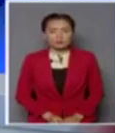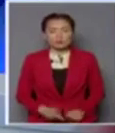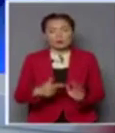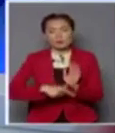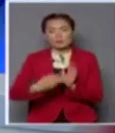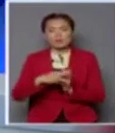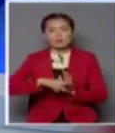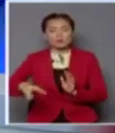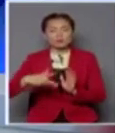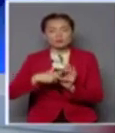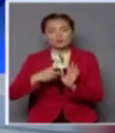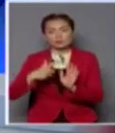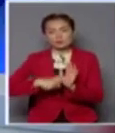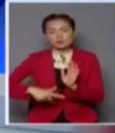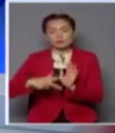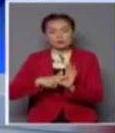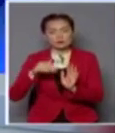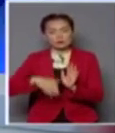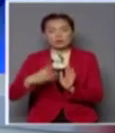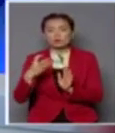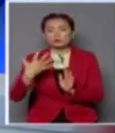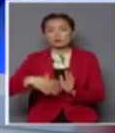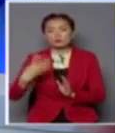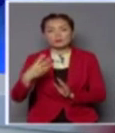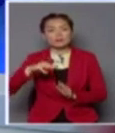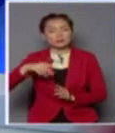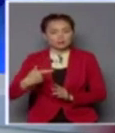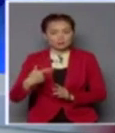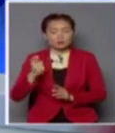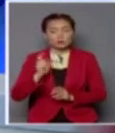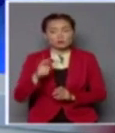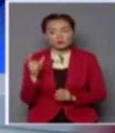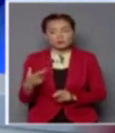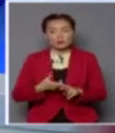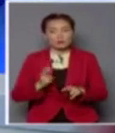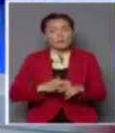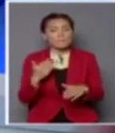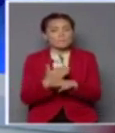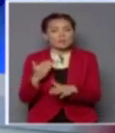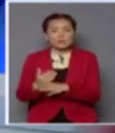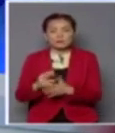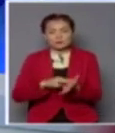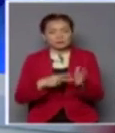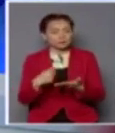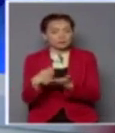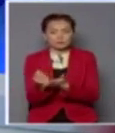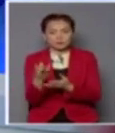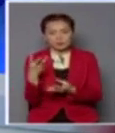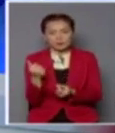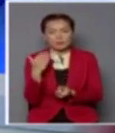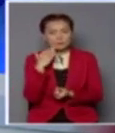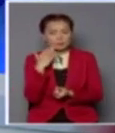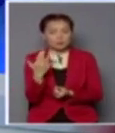70 миллион 887 мың 354 тенге. Бұл Атырау қаласындағы азаматтарға атаулы әлеуметтік көмек негізінде тағайындалған қаржы